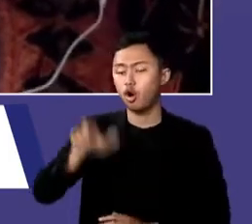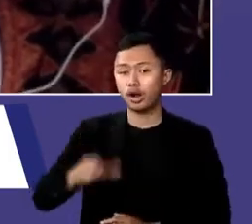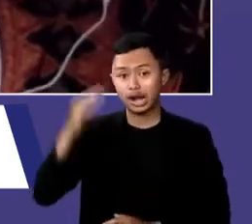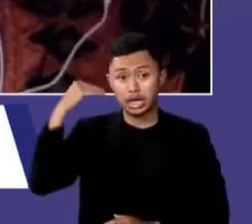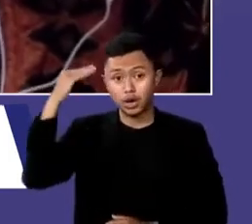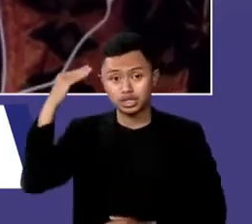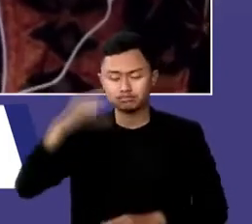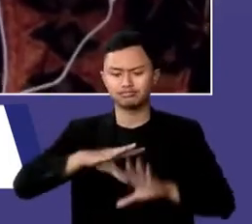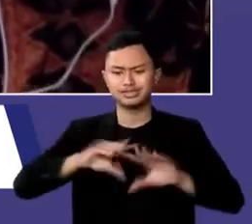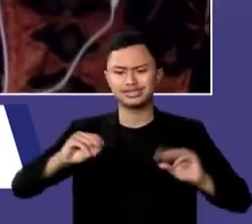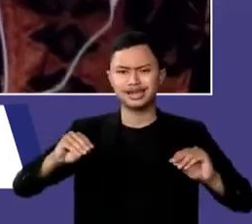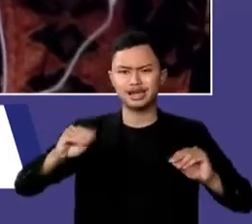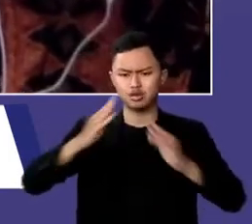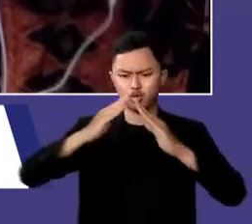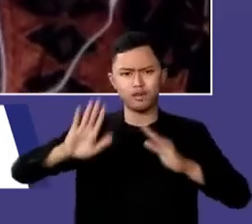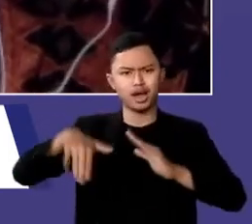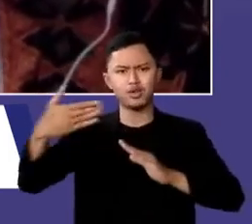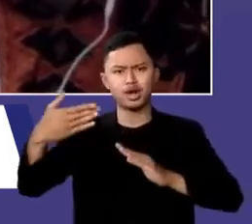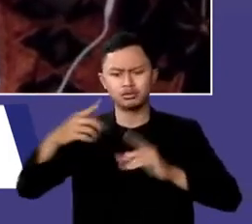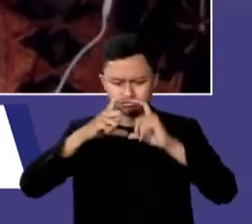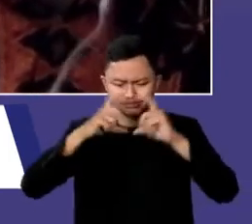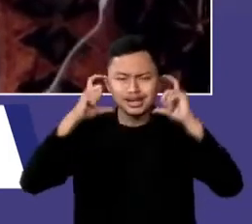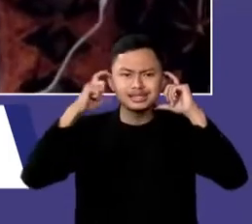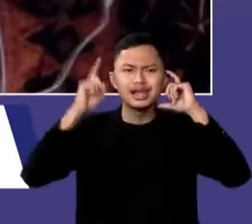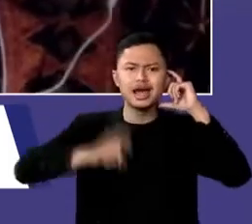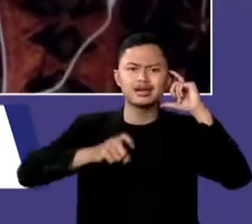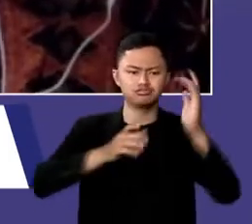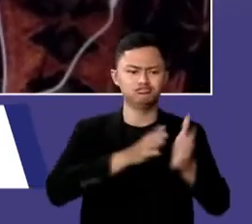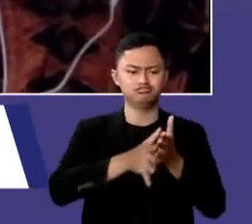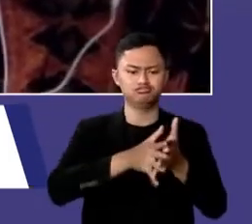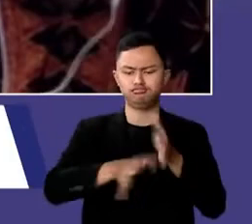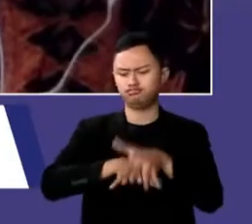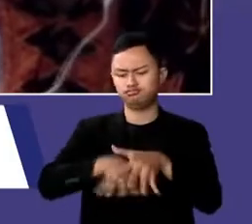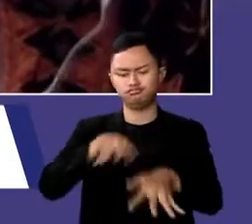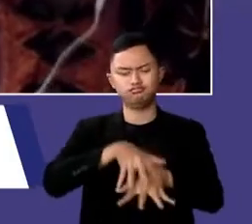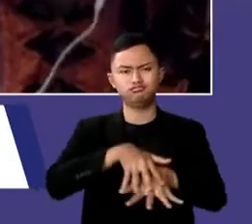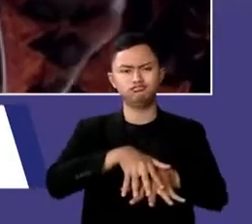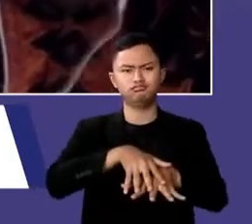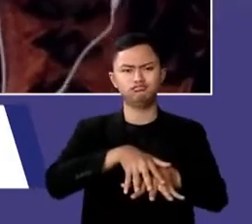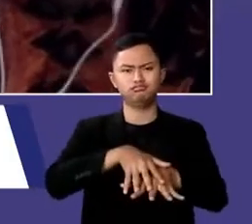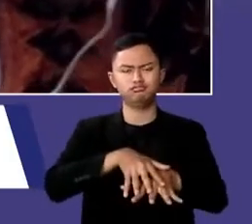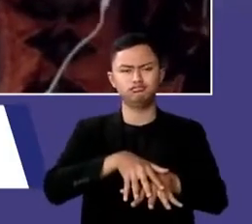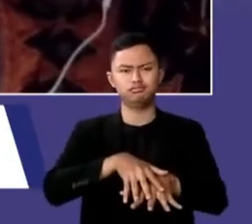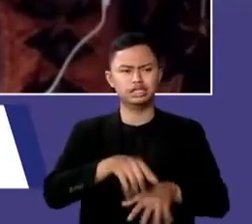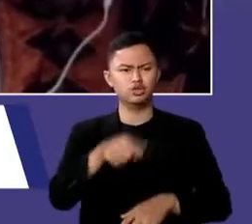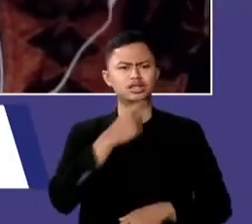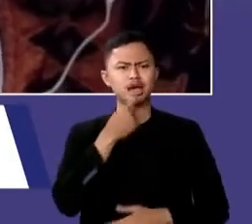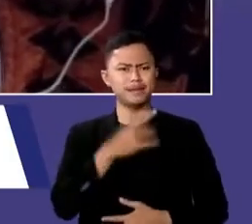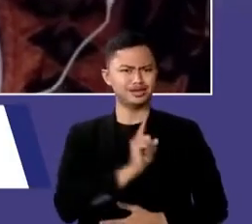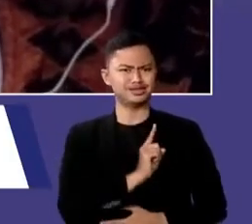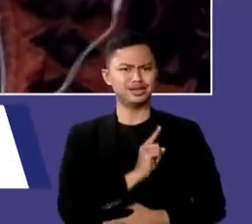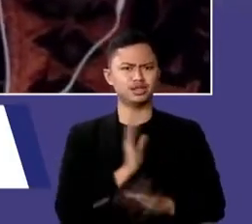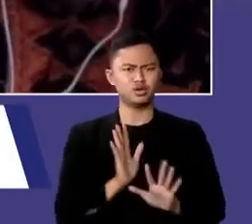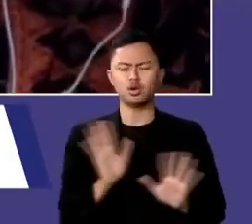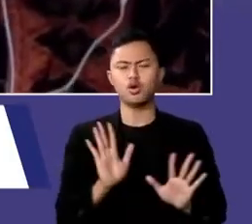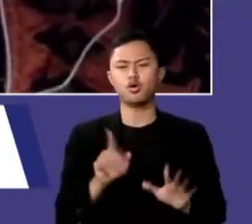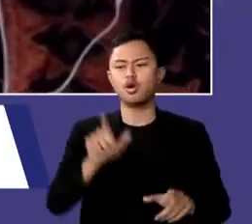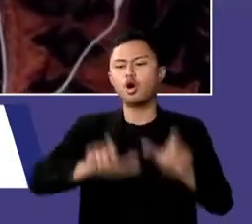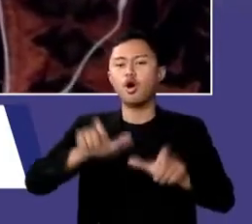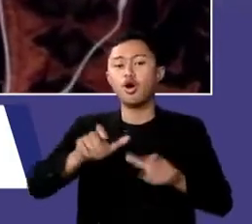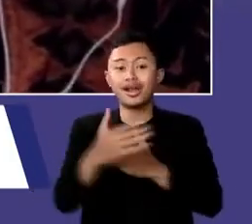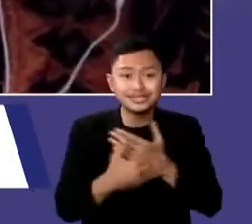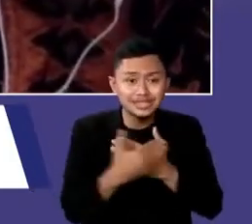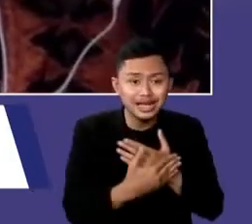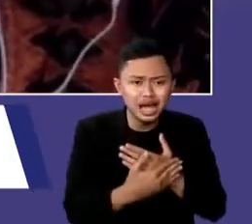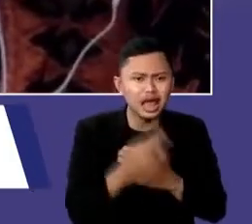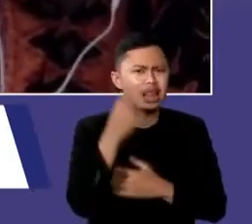keluar rumah maka menggunakan masker mencuci tangan menjaga jarak itu bukan cuma tentang diri sendiri tapi tentang orang-orang yang